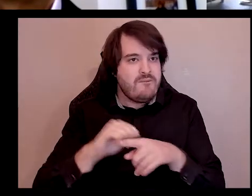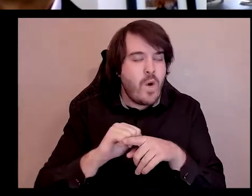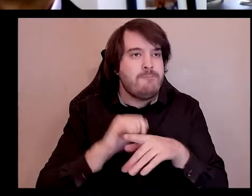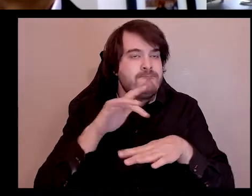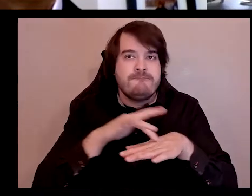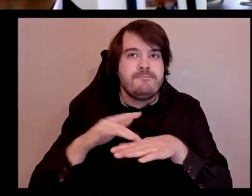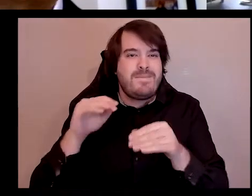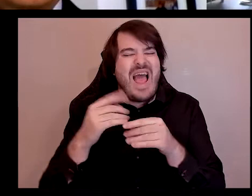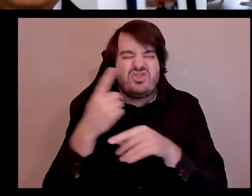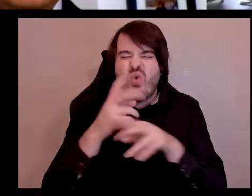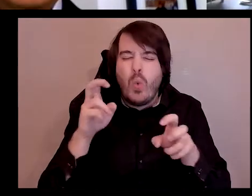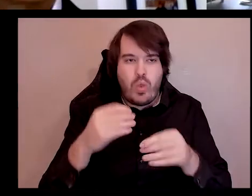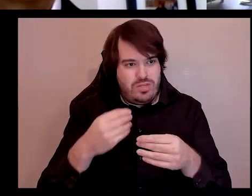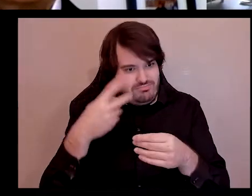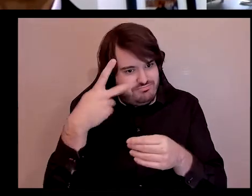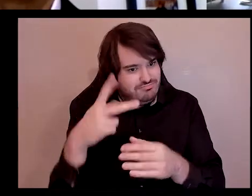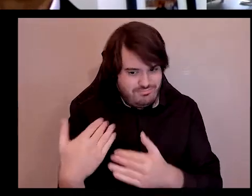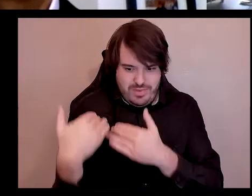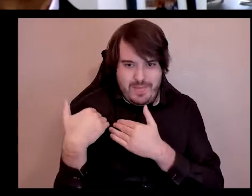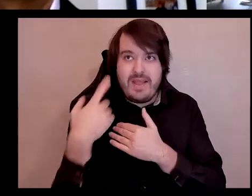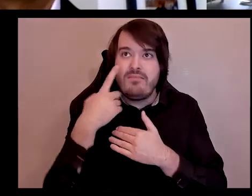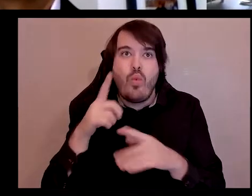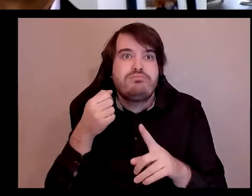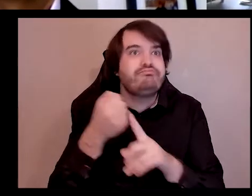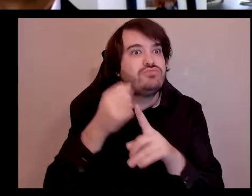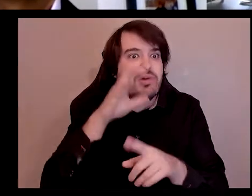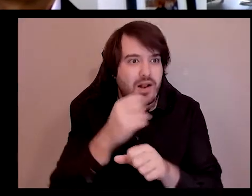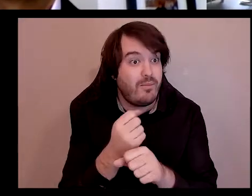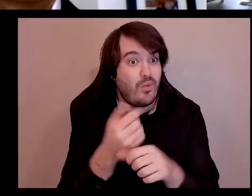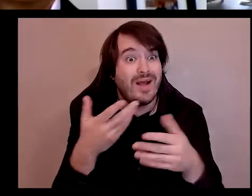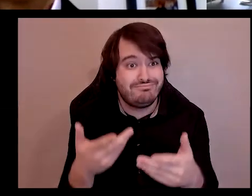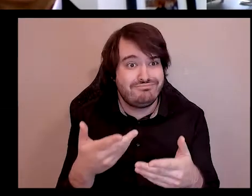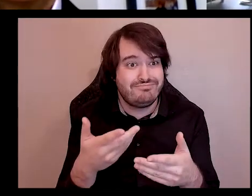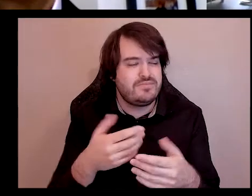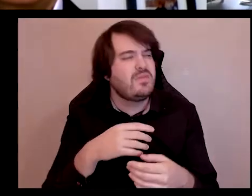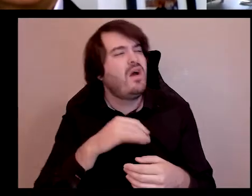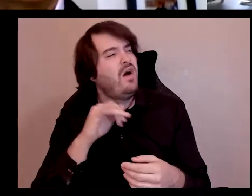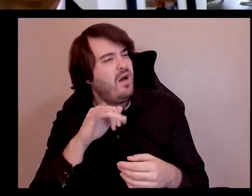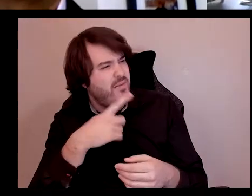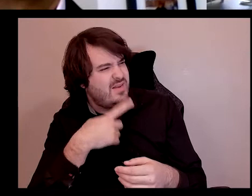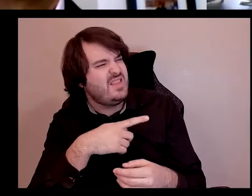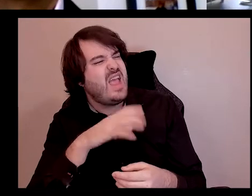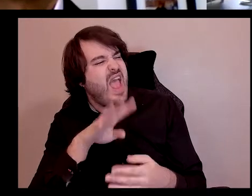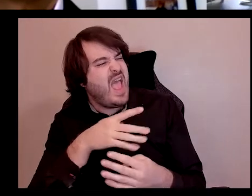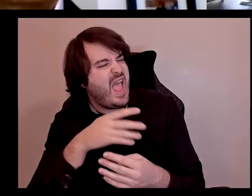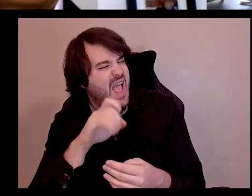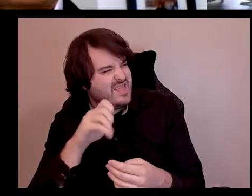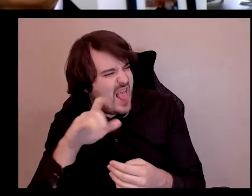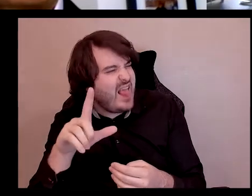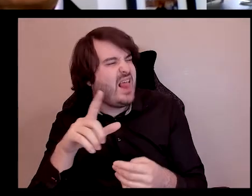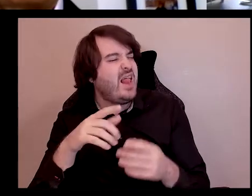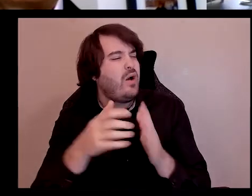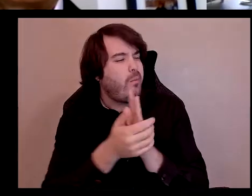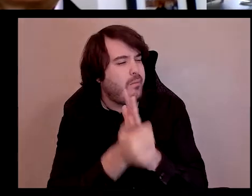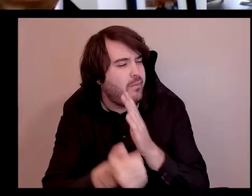qu'il faut qu'il soit à jour. C'est sa responsabilité. Ils sont deux fois en chose à même dire. Vous mentionnez